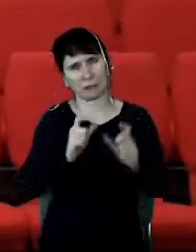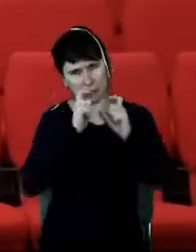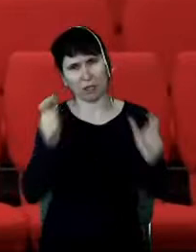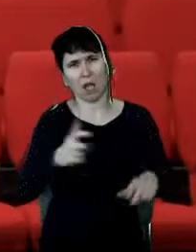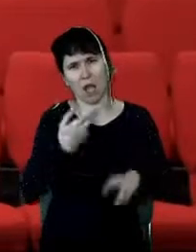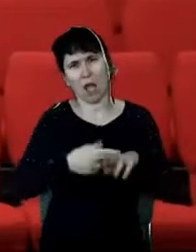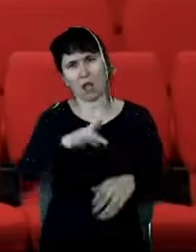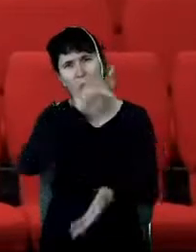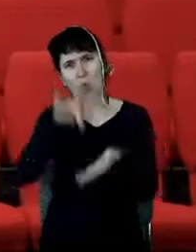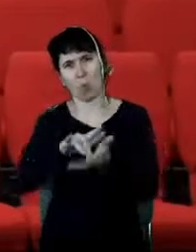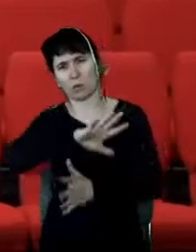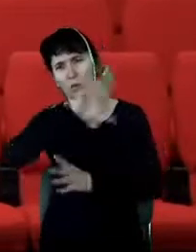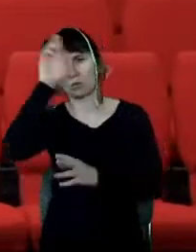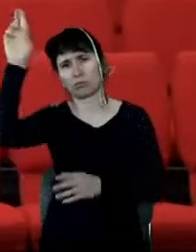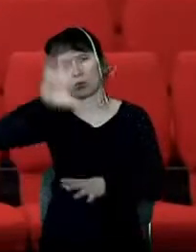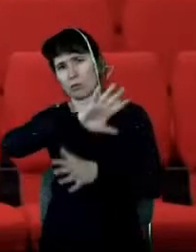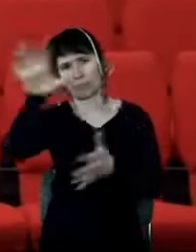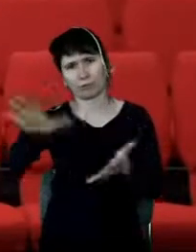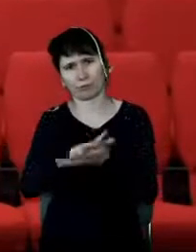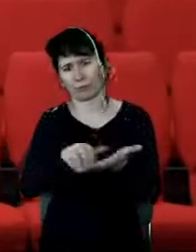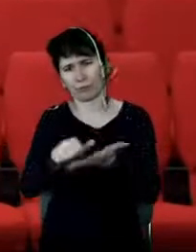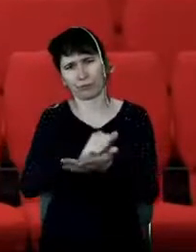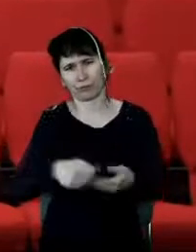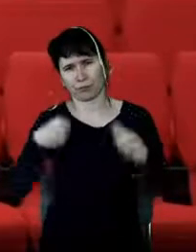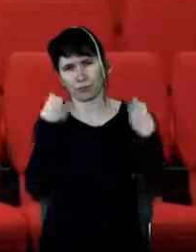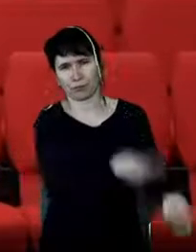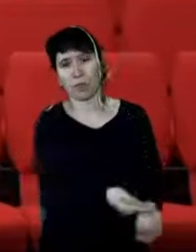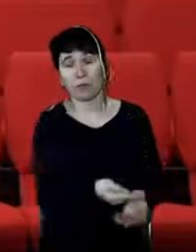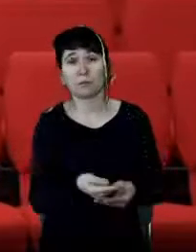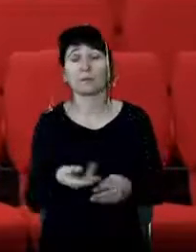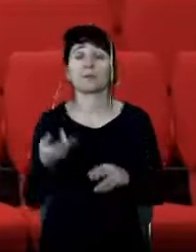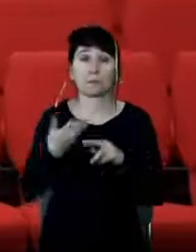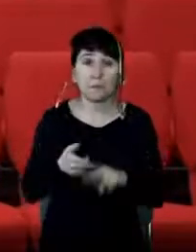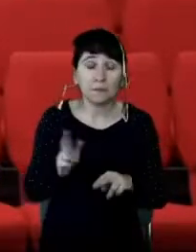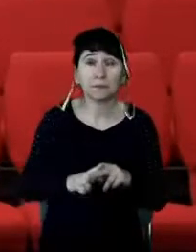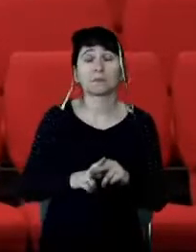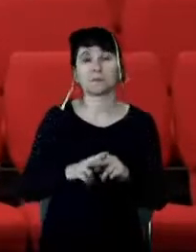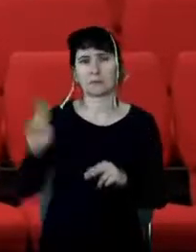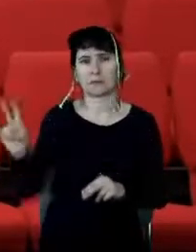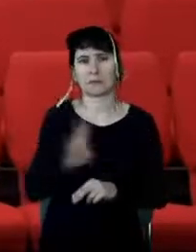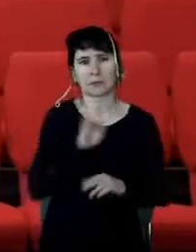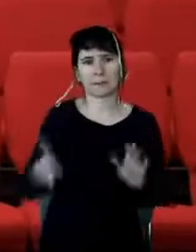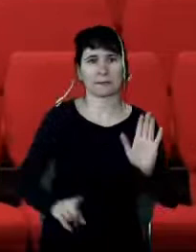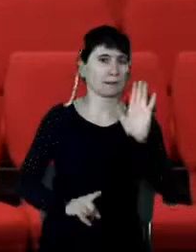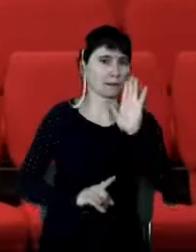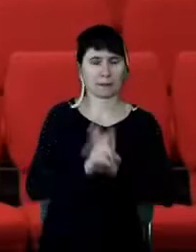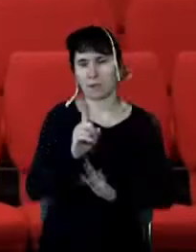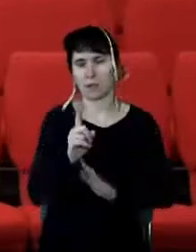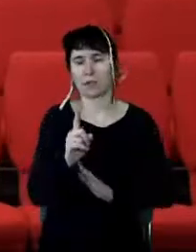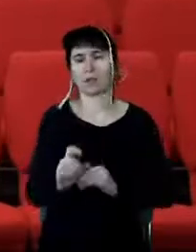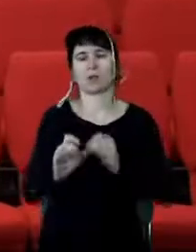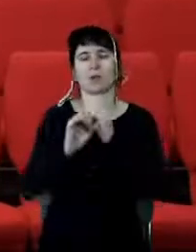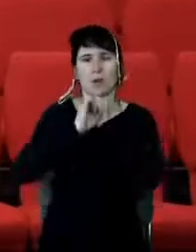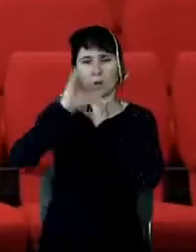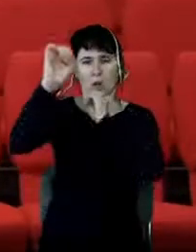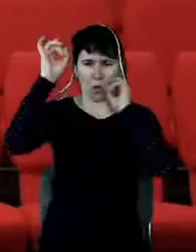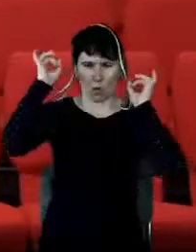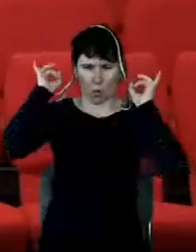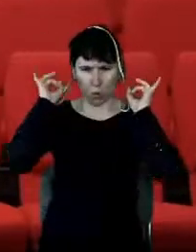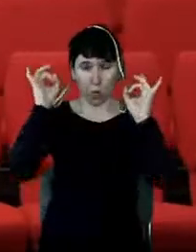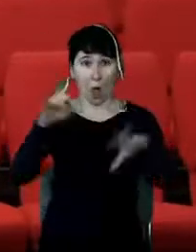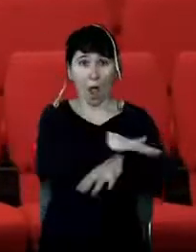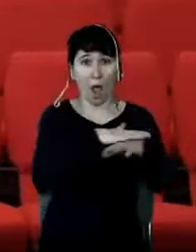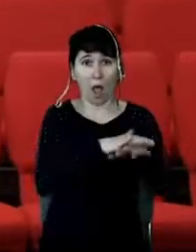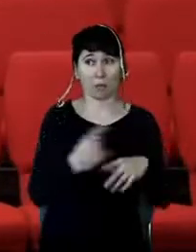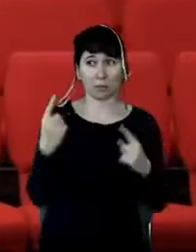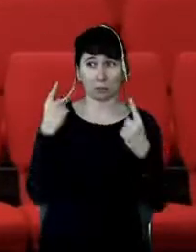далі 20-й вірш пропускає, тут декілька віршів. «І священники затрубили трубами. Коли ж народ